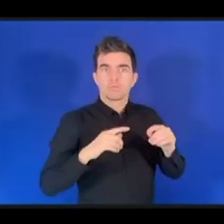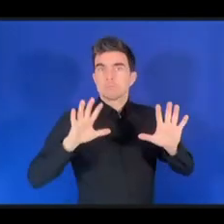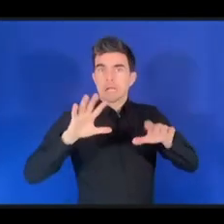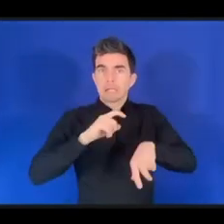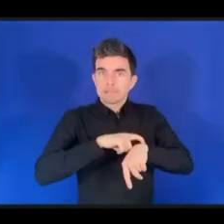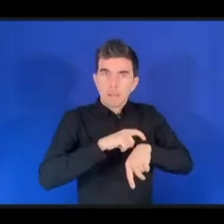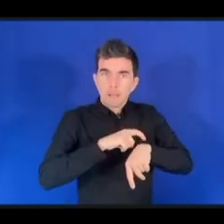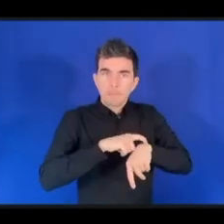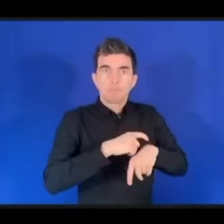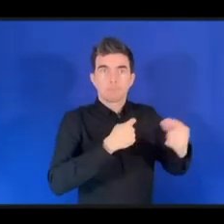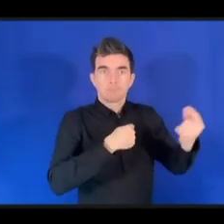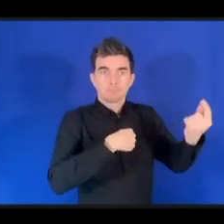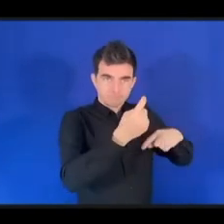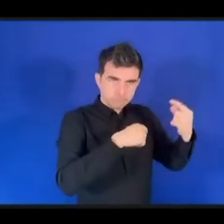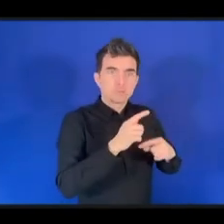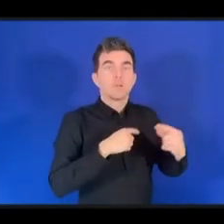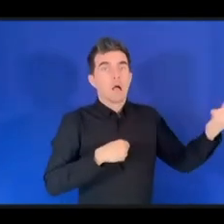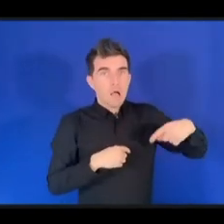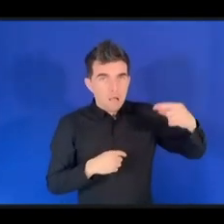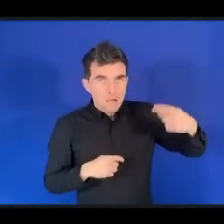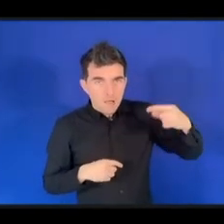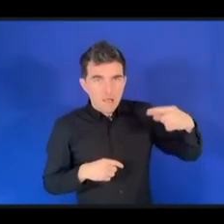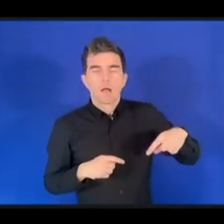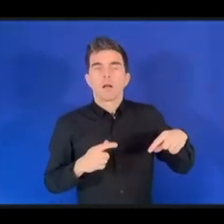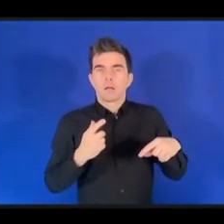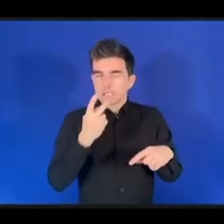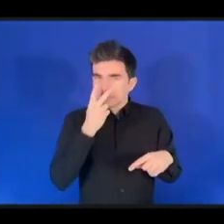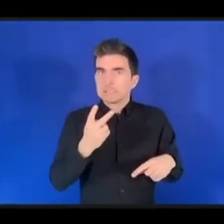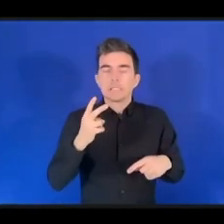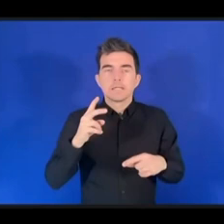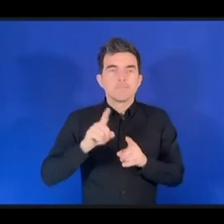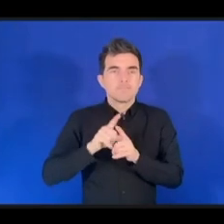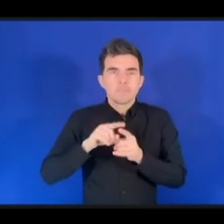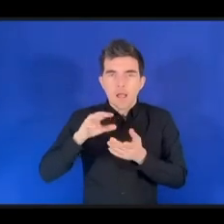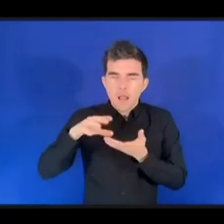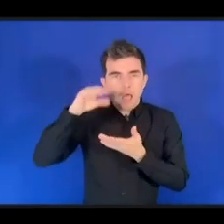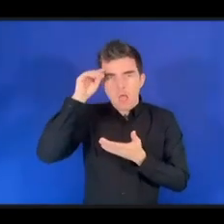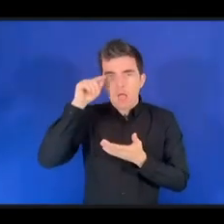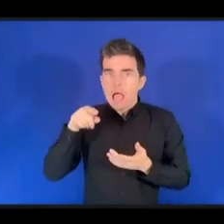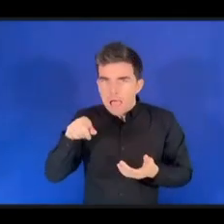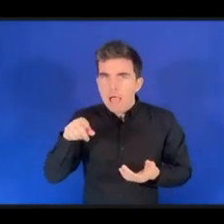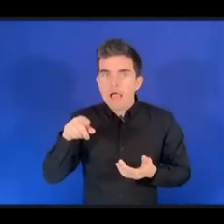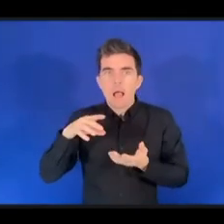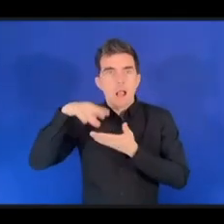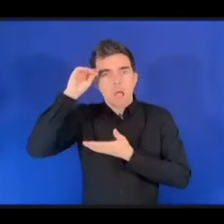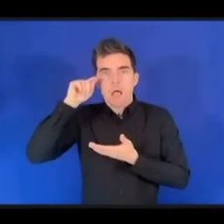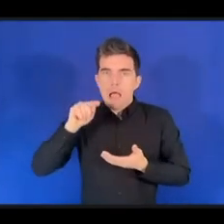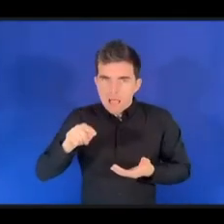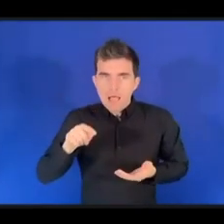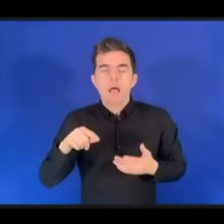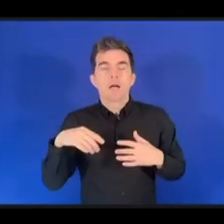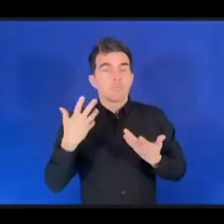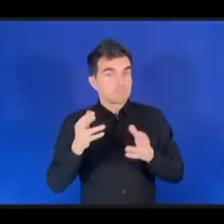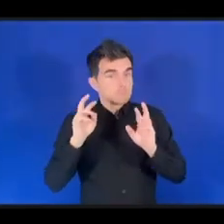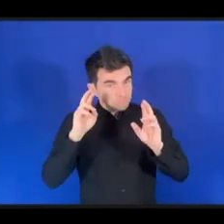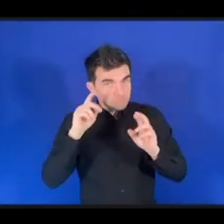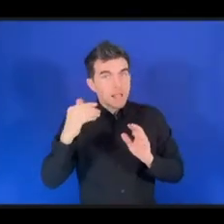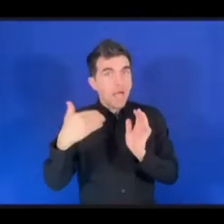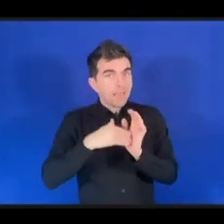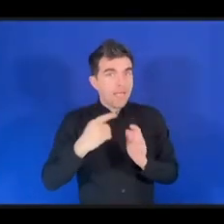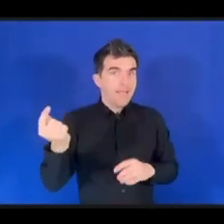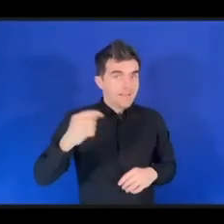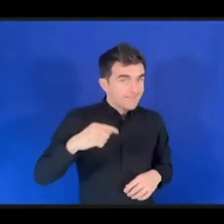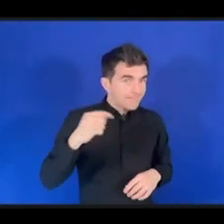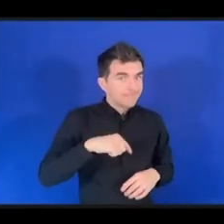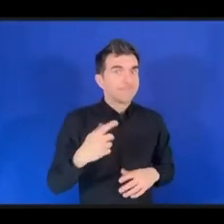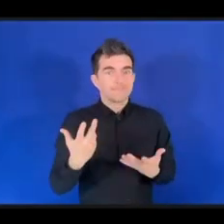découvre un nouvel aspect un nouveau volet de Kyoto donc à chaque fois que vous reviend dire Roo vous redécouvrez quelque